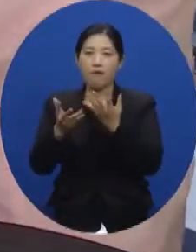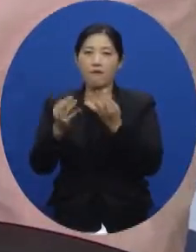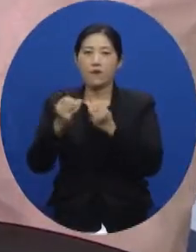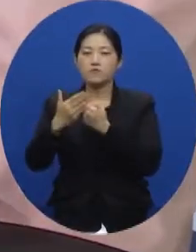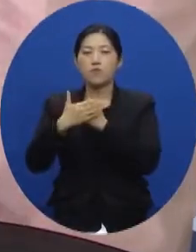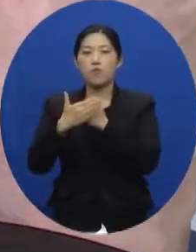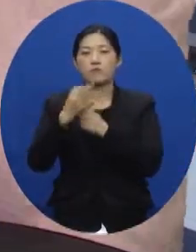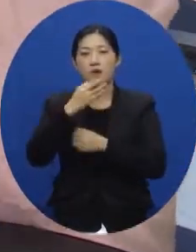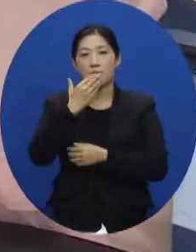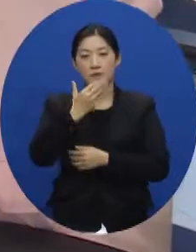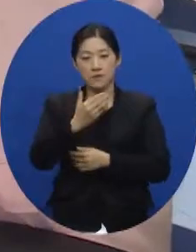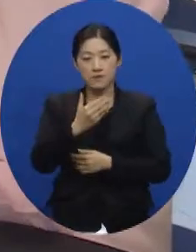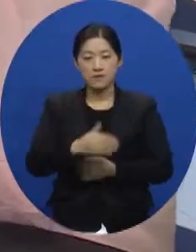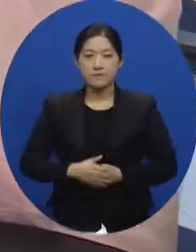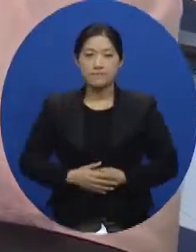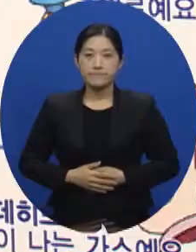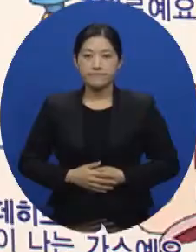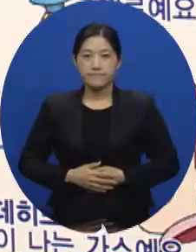받을 수 있습니다.